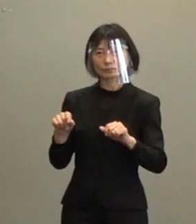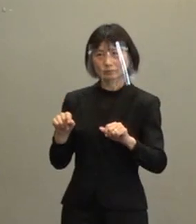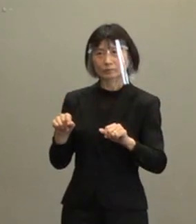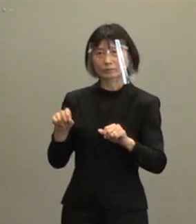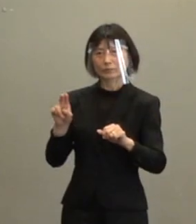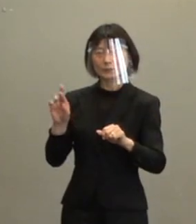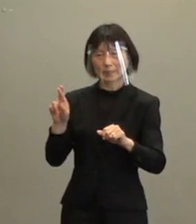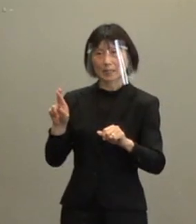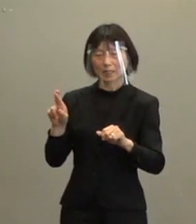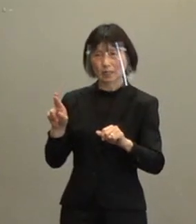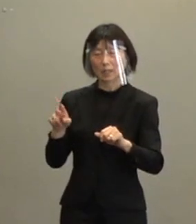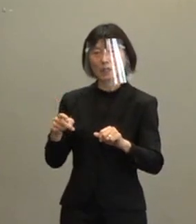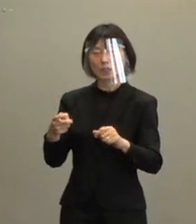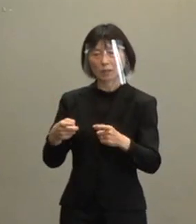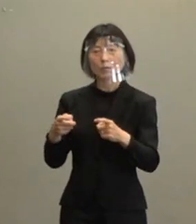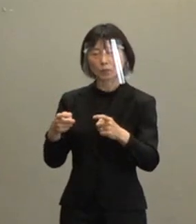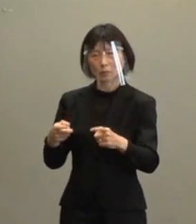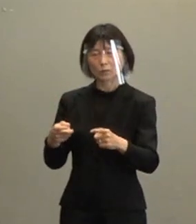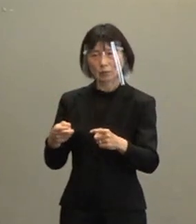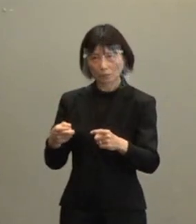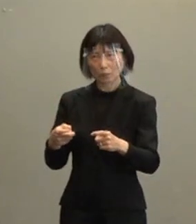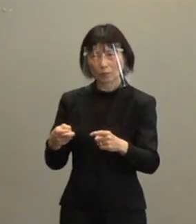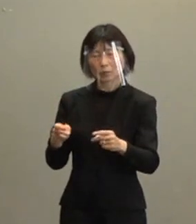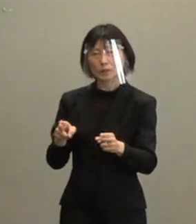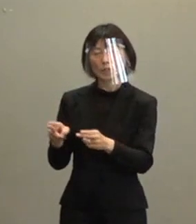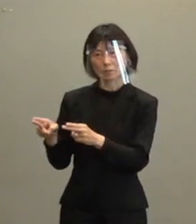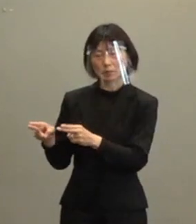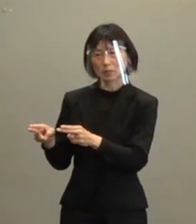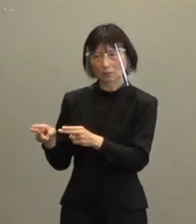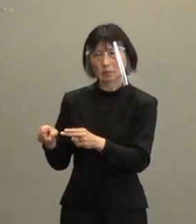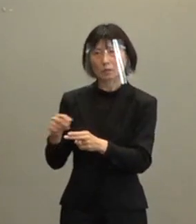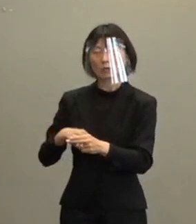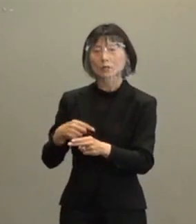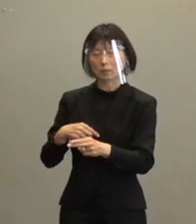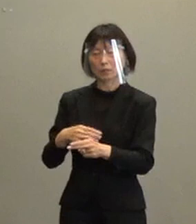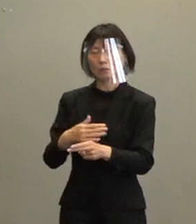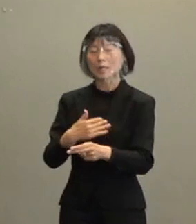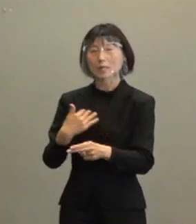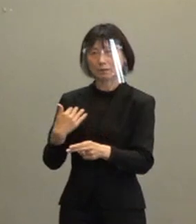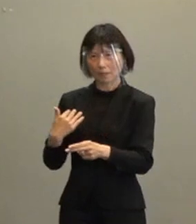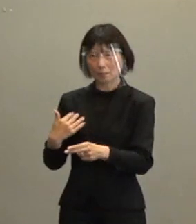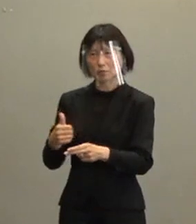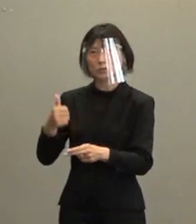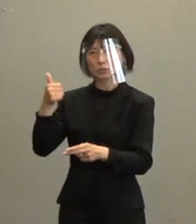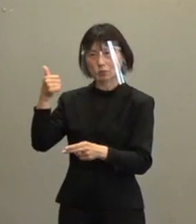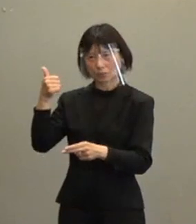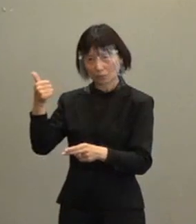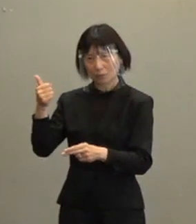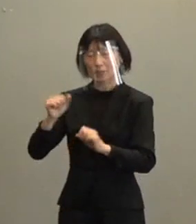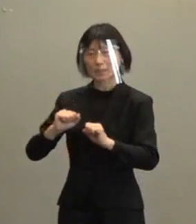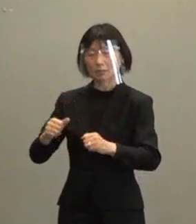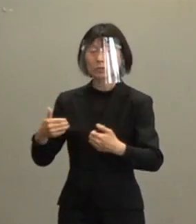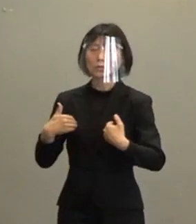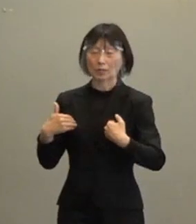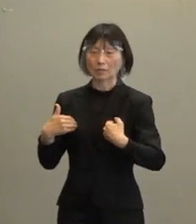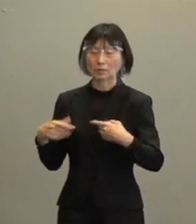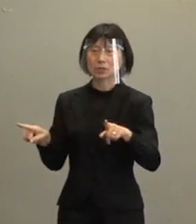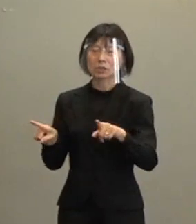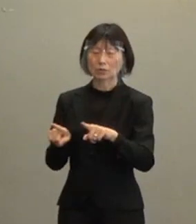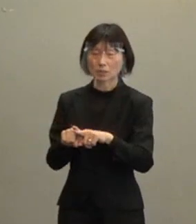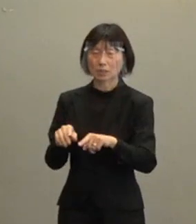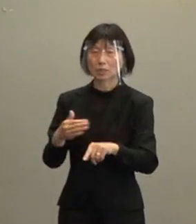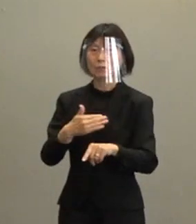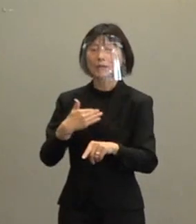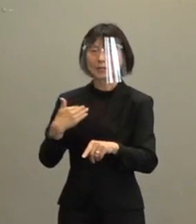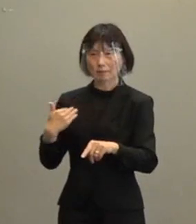備含めたそうしたビジョンを実現するためには、県も主要なプレイヤーであることは間違いありませんので、一緒に我々もプレイ